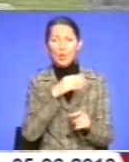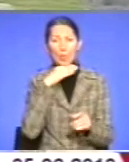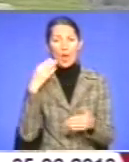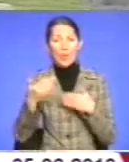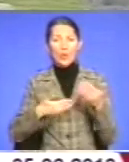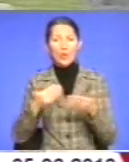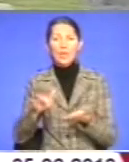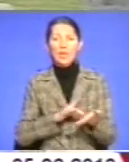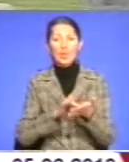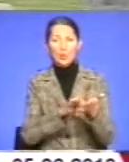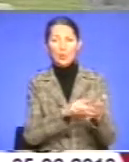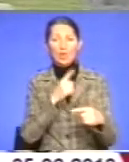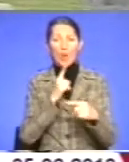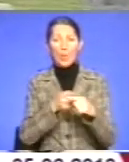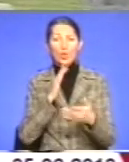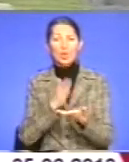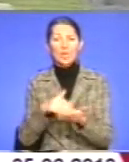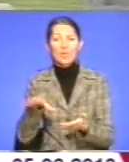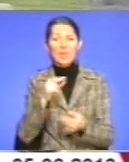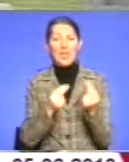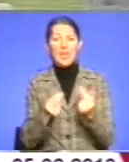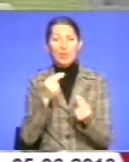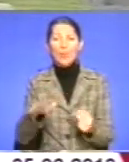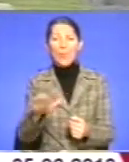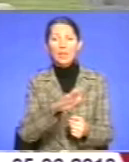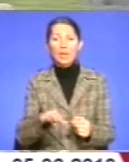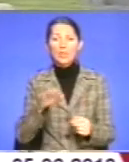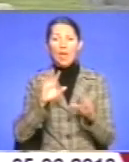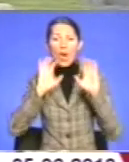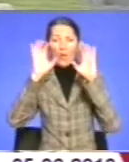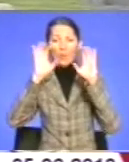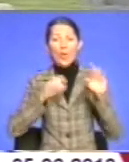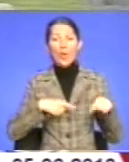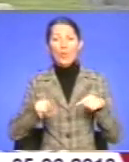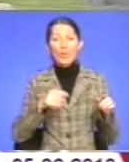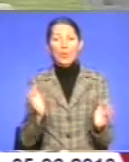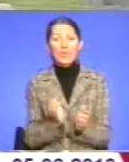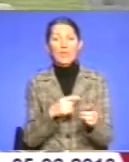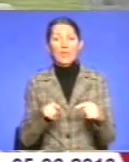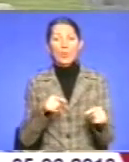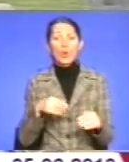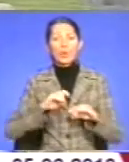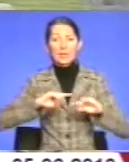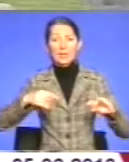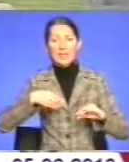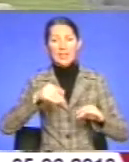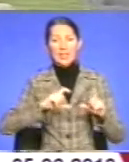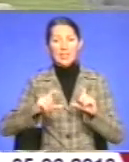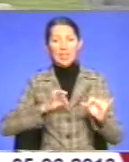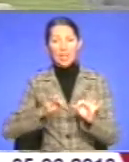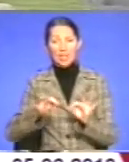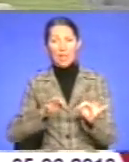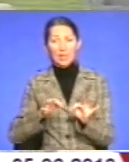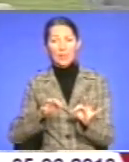пішохідних екскурсій. Плюс є всі ігрові майданчики, футбол, волейбол, міні-футбол, настільний теніс, шашки,